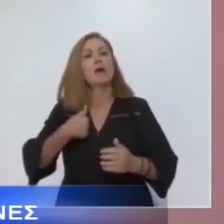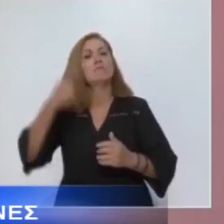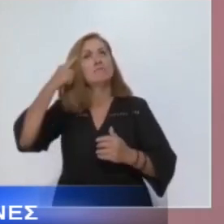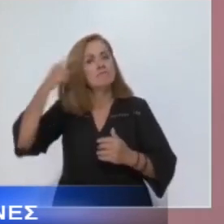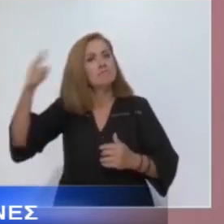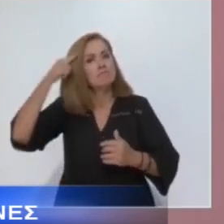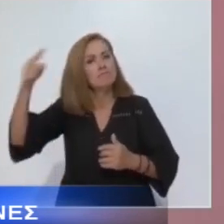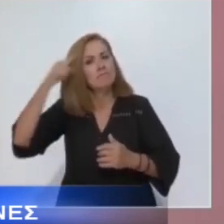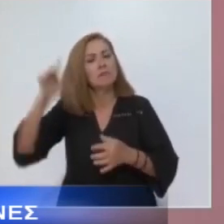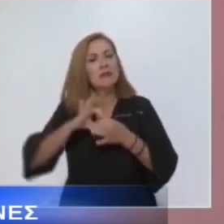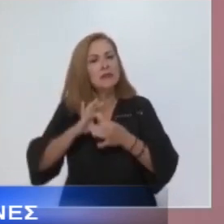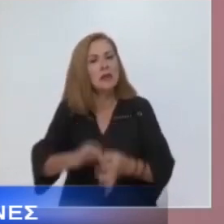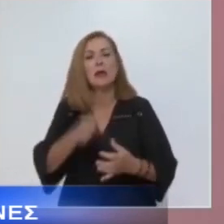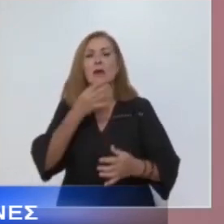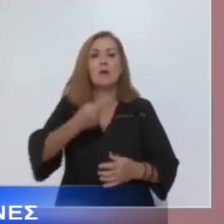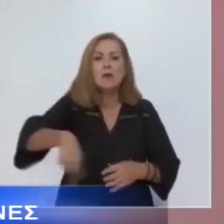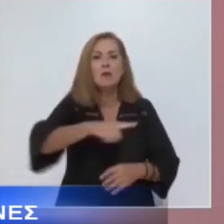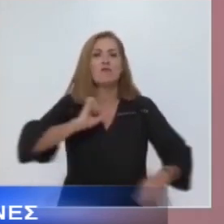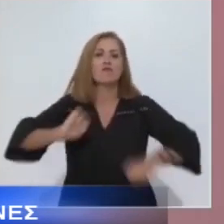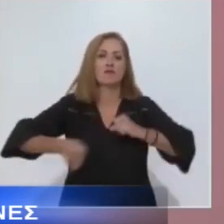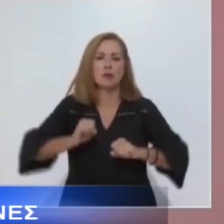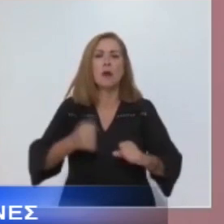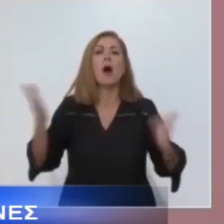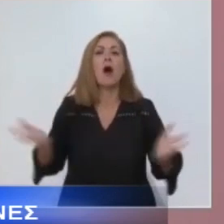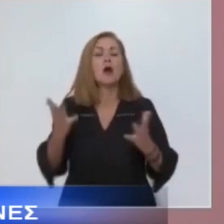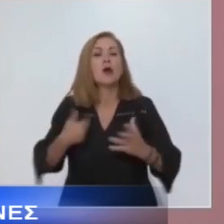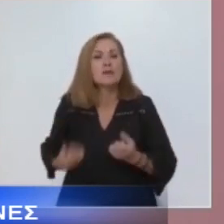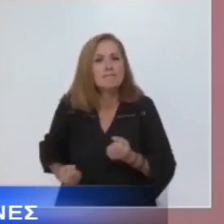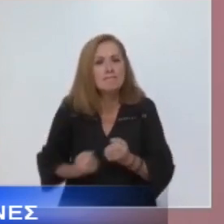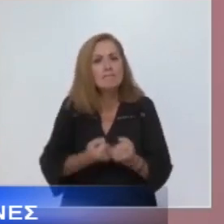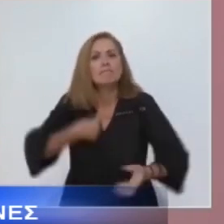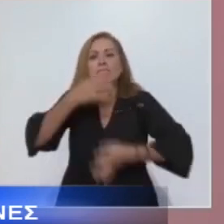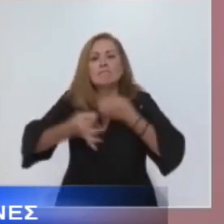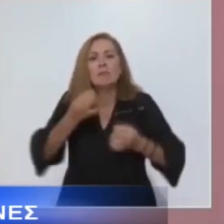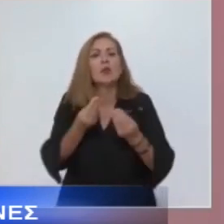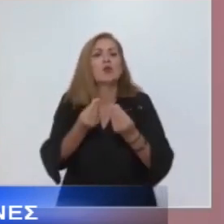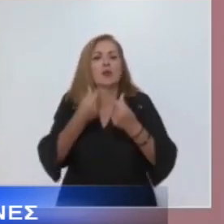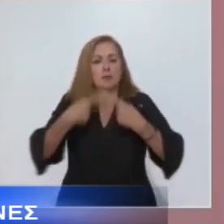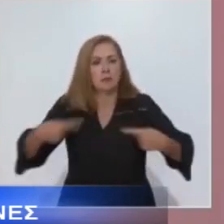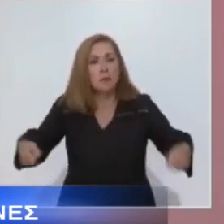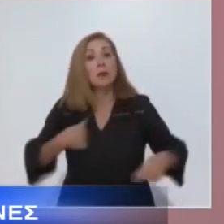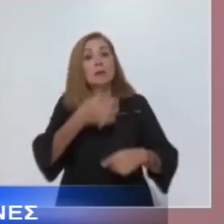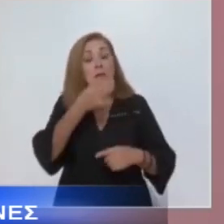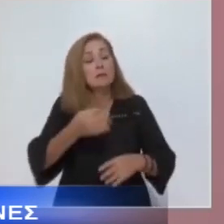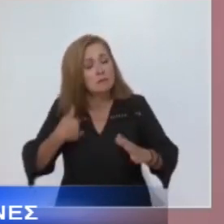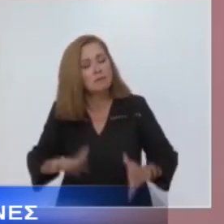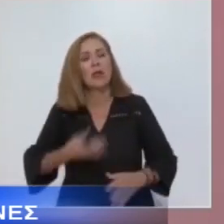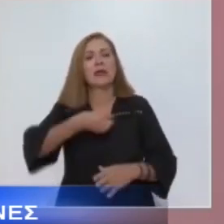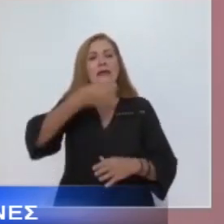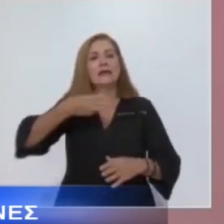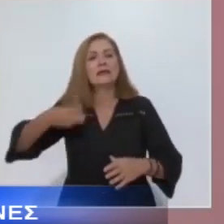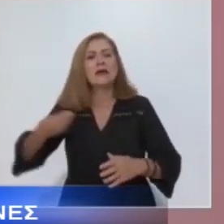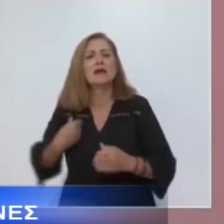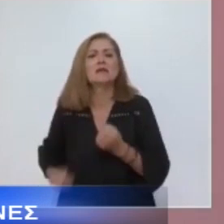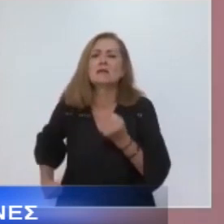οποίοι προσπαθούν. Εκφράσαμε με κάθε τρόπο τη συμπαράστασή μας και στηρίζουμε ως ΣΥΡΙΖΑ με δράσεις αλληλεγγύης όλη τη